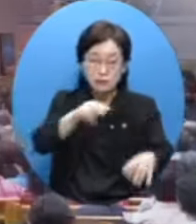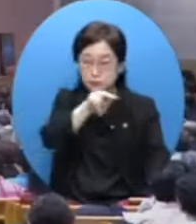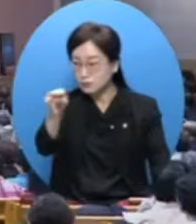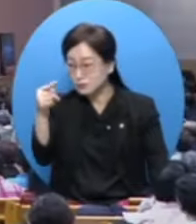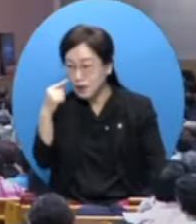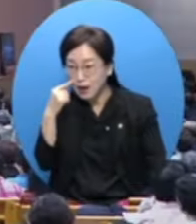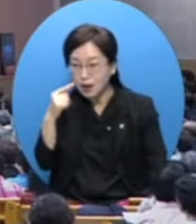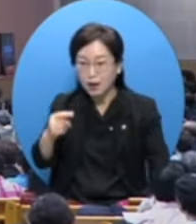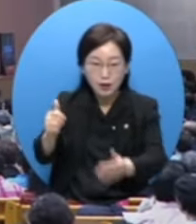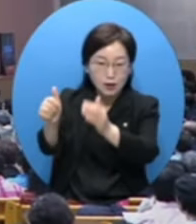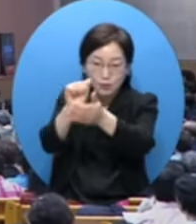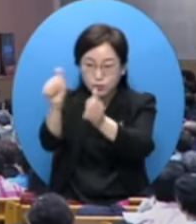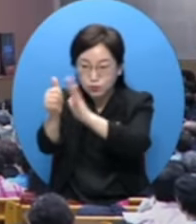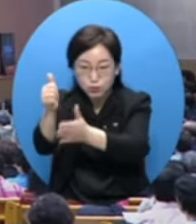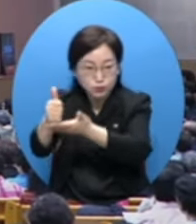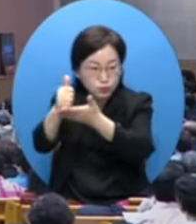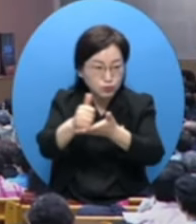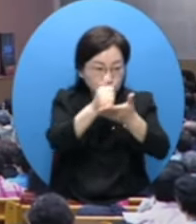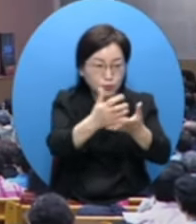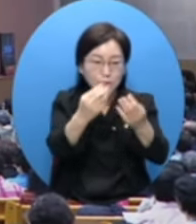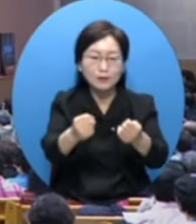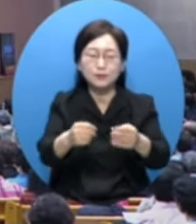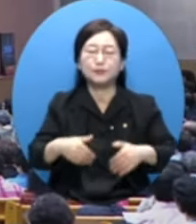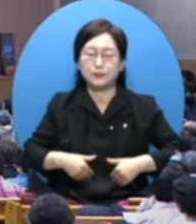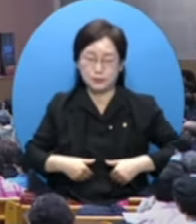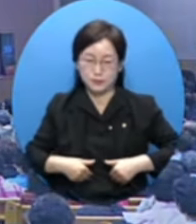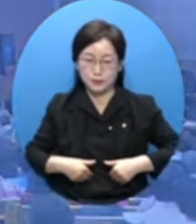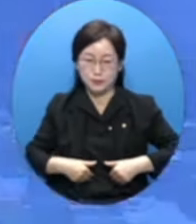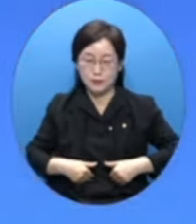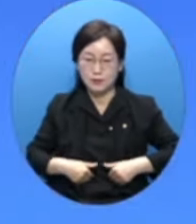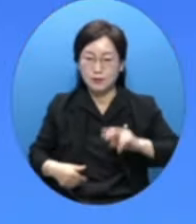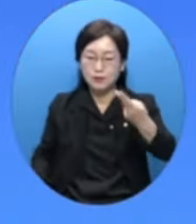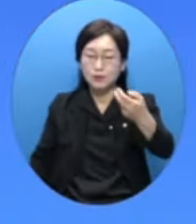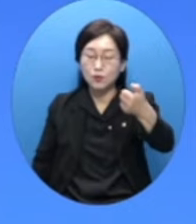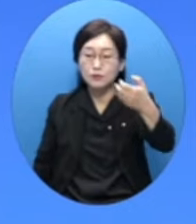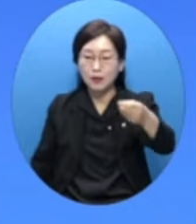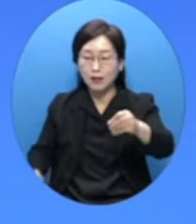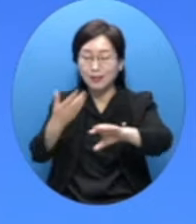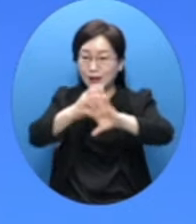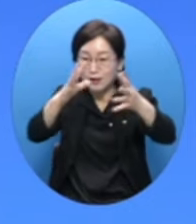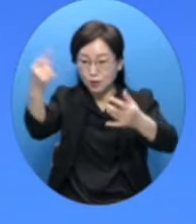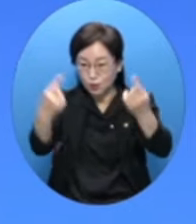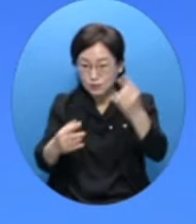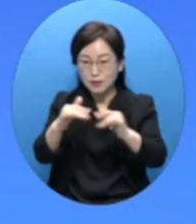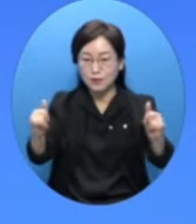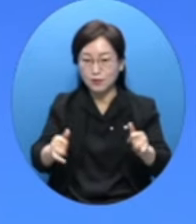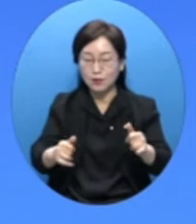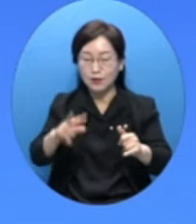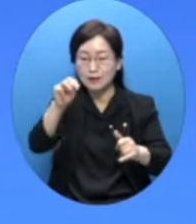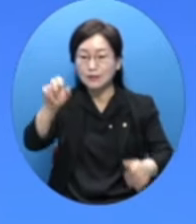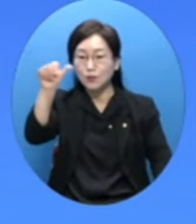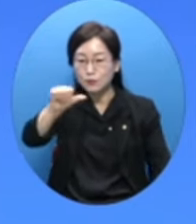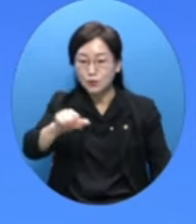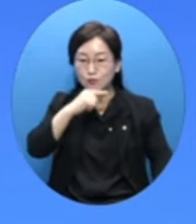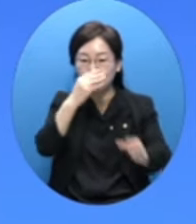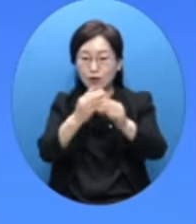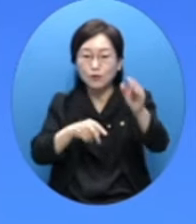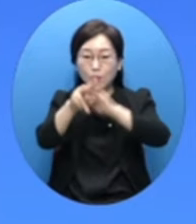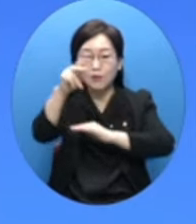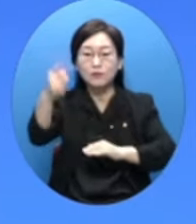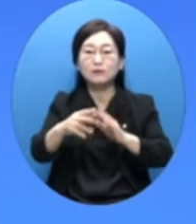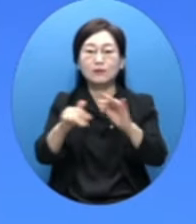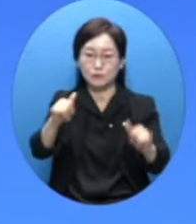섬길 사람들이 얼마나 많은지 모릅니다. 250만 다문화 가족이 있죠. 3만 5천 탈북자 가족이 있죠. 또